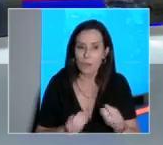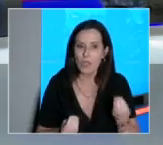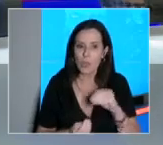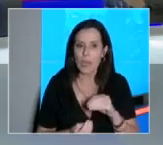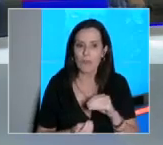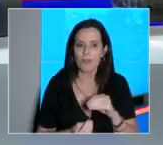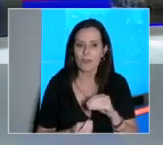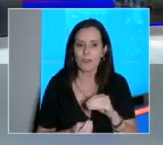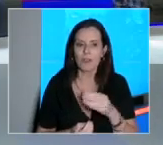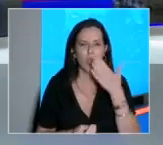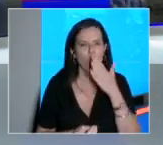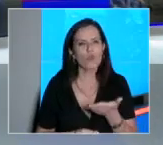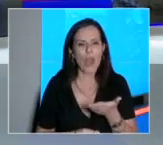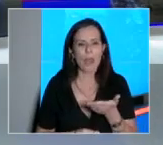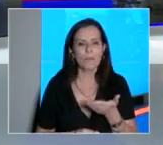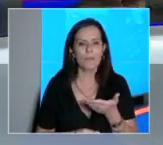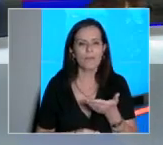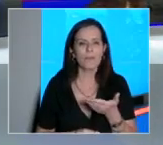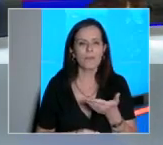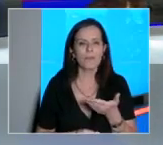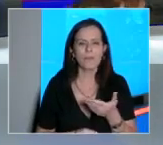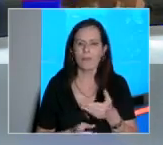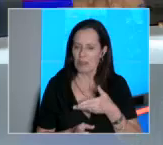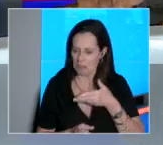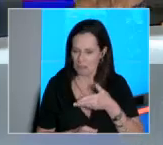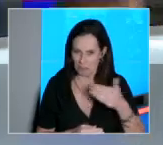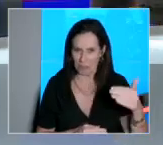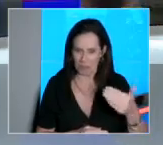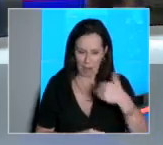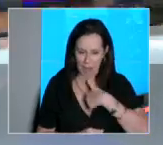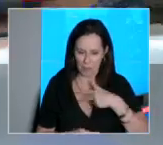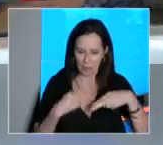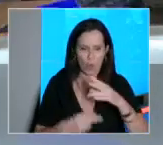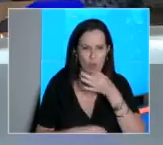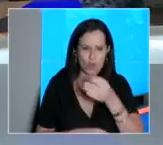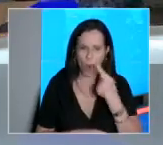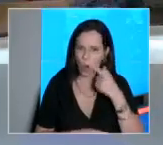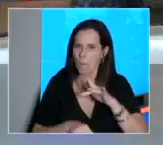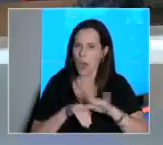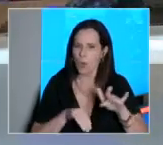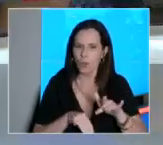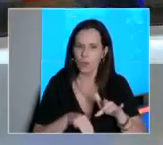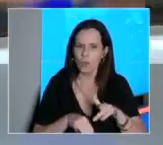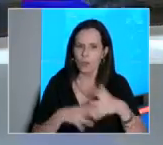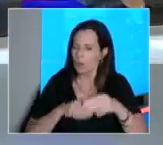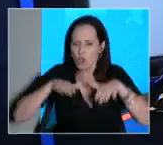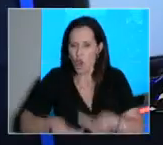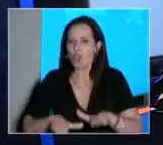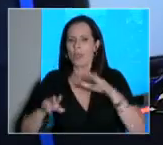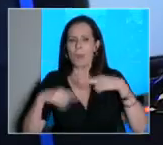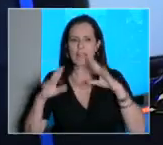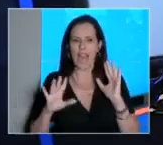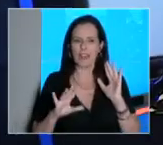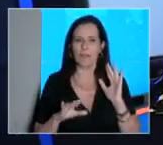לזה, ירושלמים נכנסים למסעדה, הוא לא שואל אף אחד, הוא רואה מקום פנוי, שיושבים משפחה, יושב